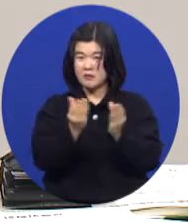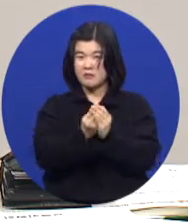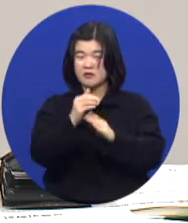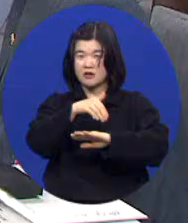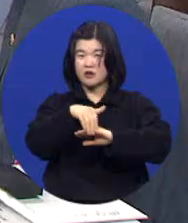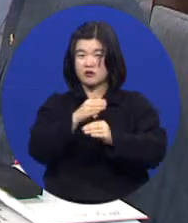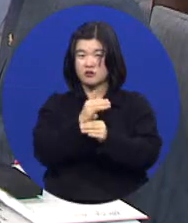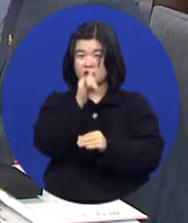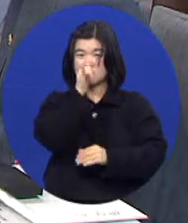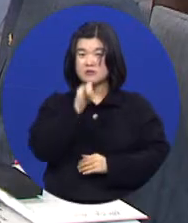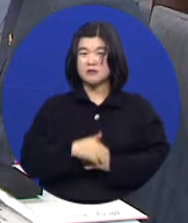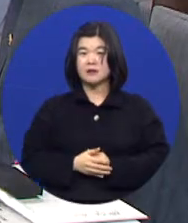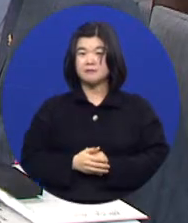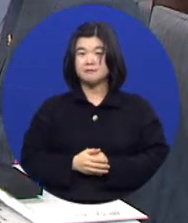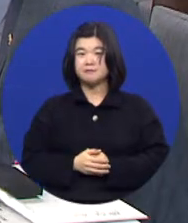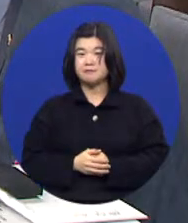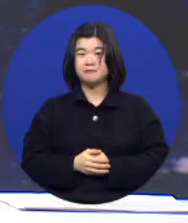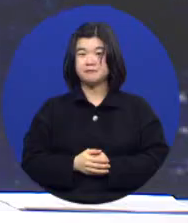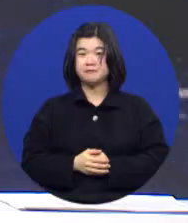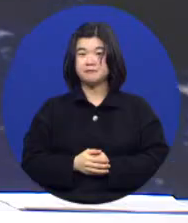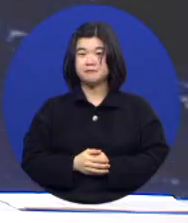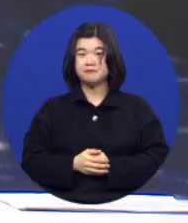마무리한다는 계획입니다.